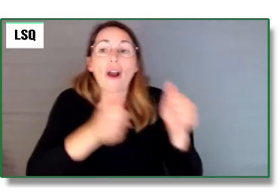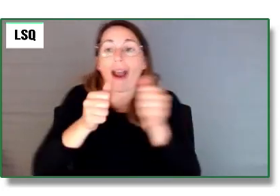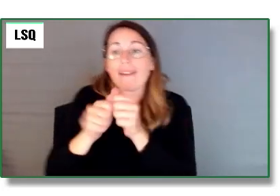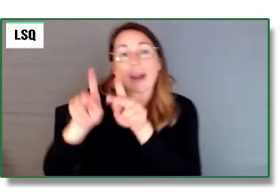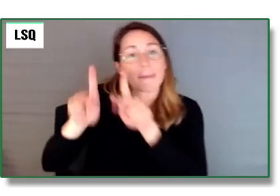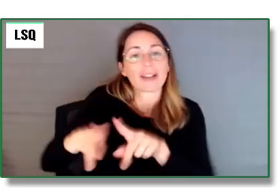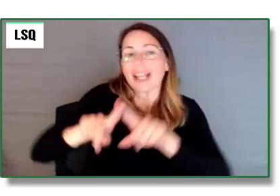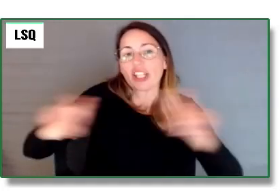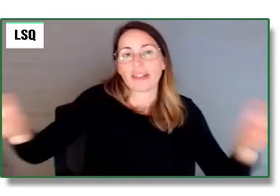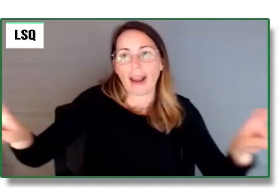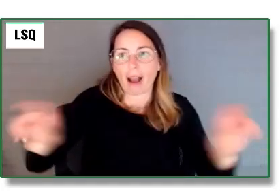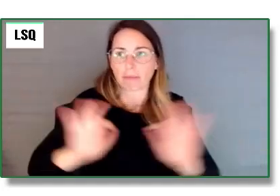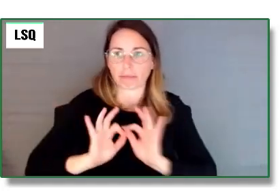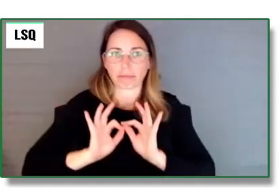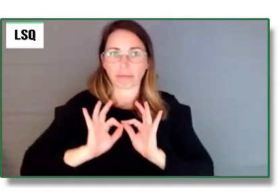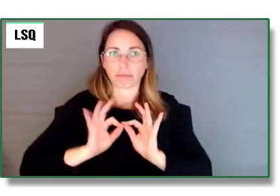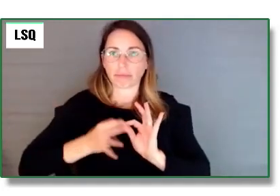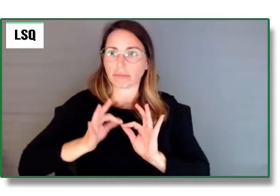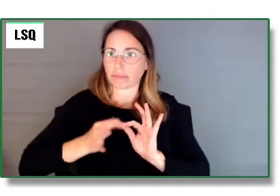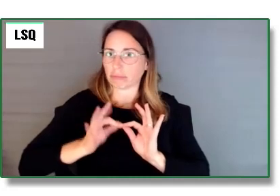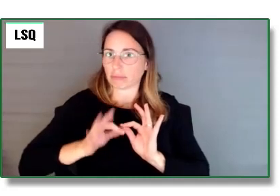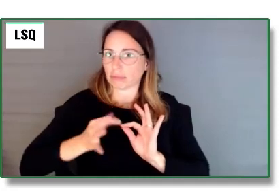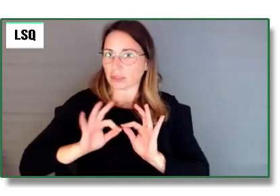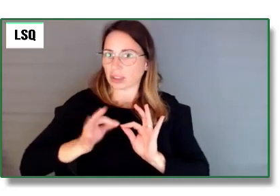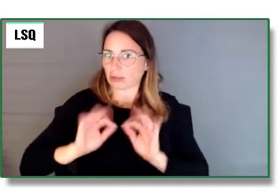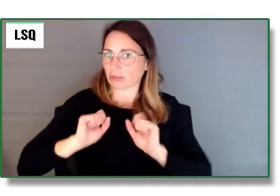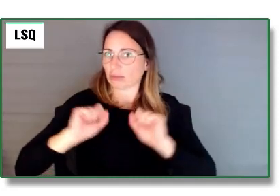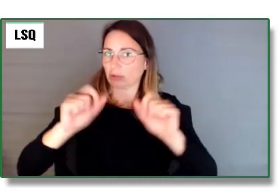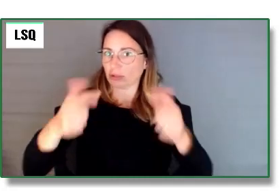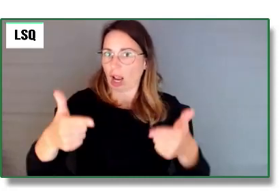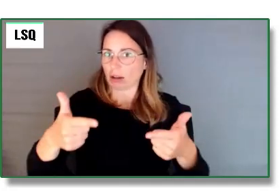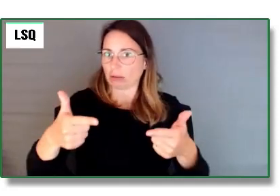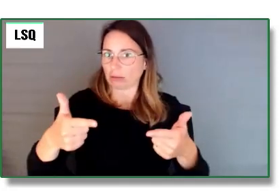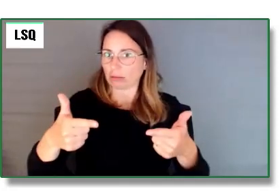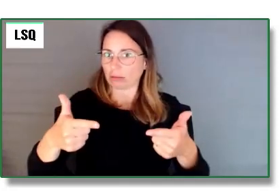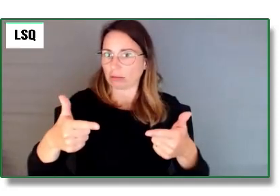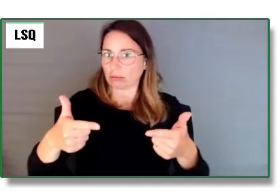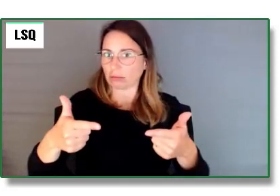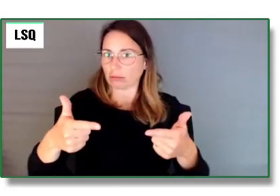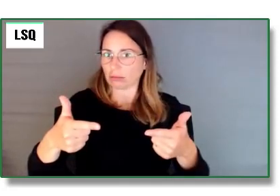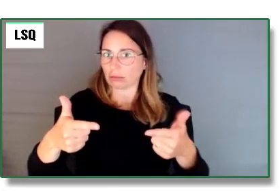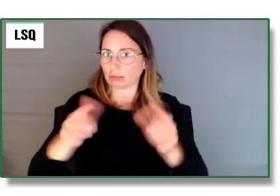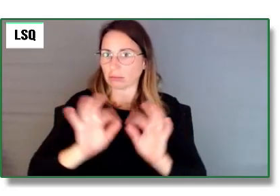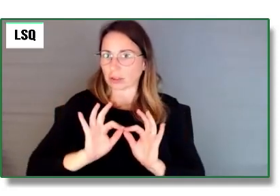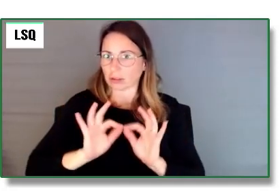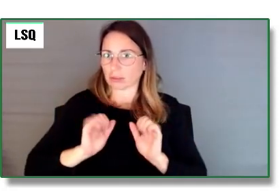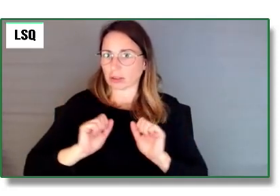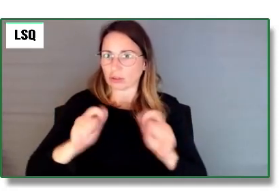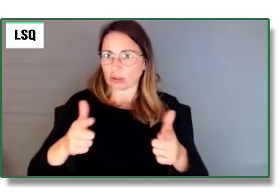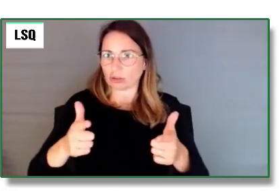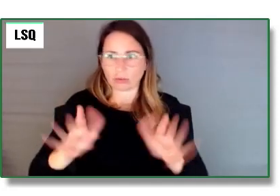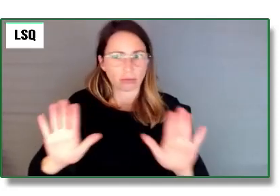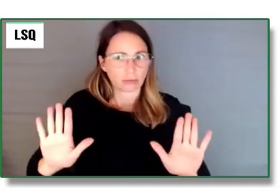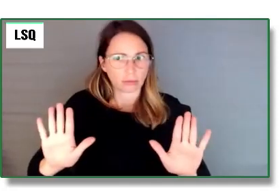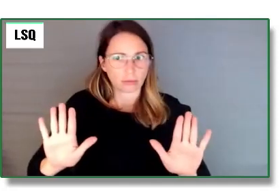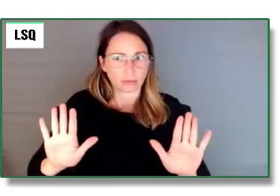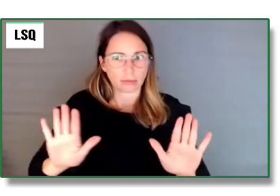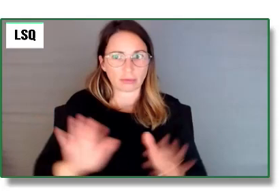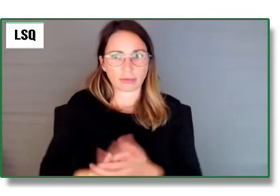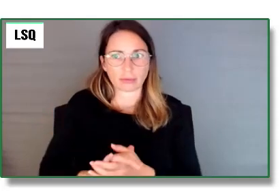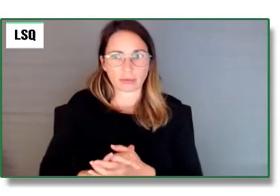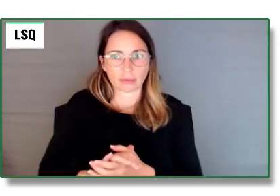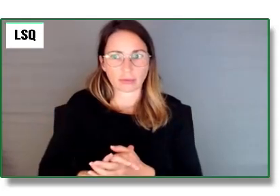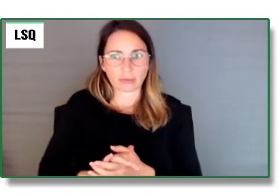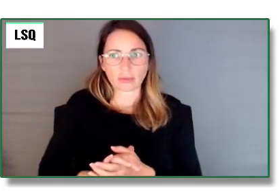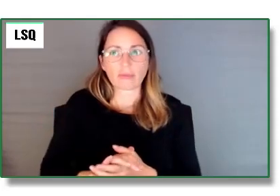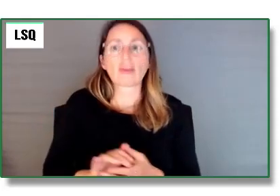cette perspective empathique, le modèle nous demande d'examiner l'objectif d'une interaction entre nous en tant qu'être humain, de déterminer si cet objectif fondamental est mieux